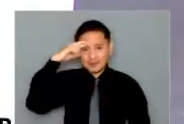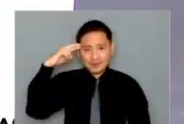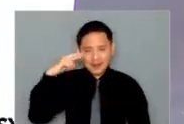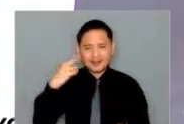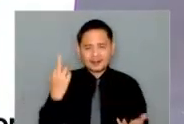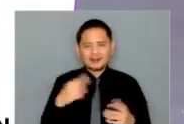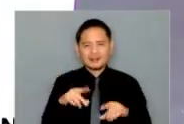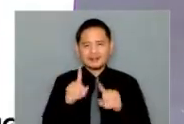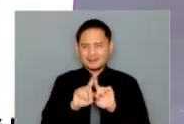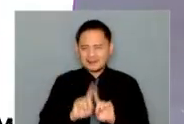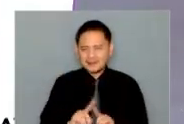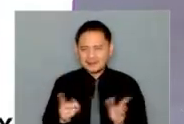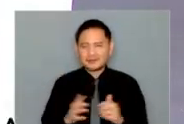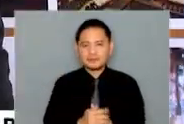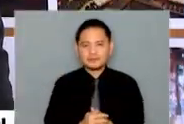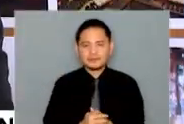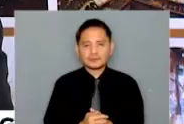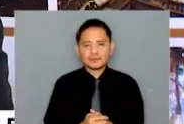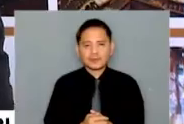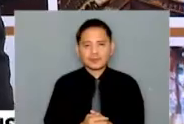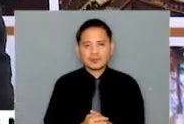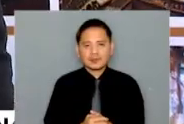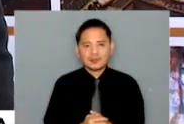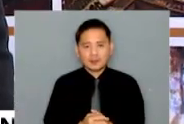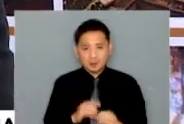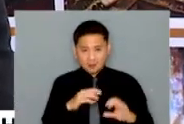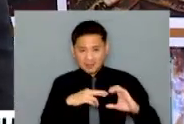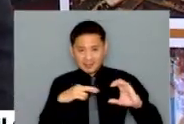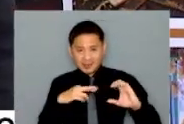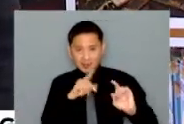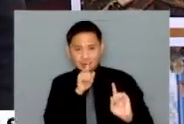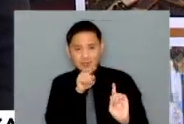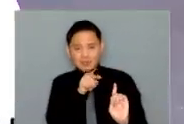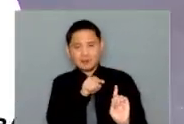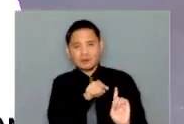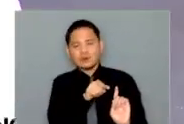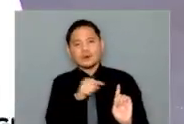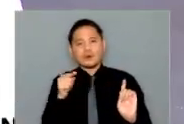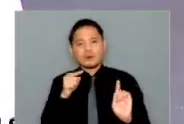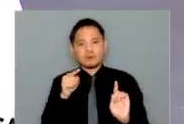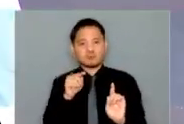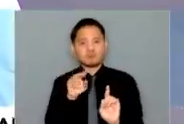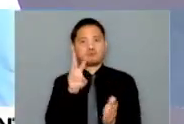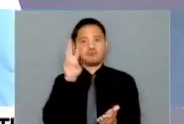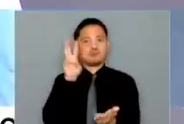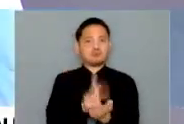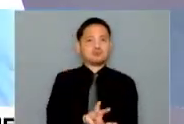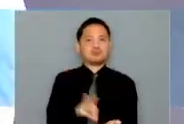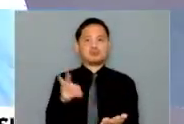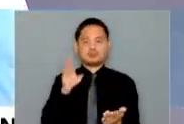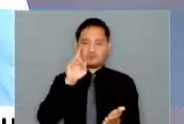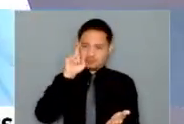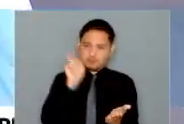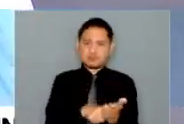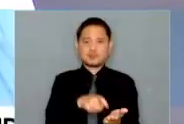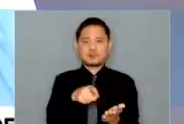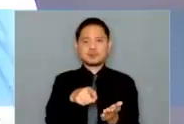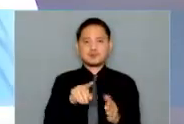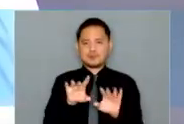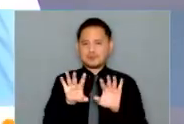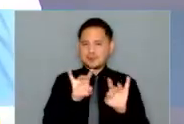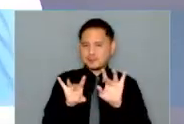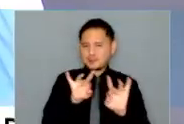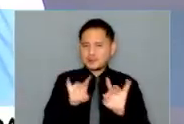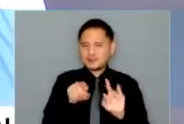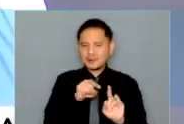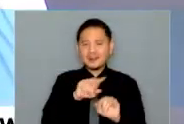ko lang nalaman na ang Kainta pala ang kakanin capital of the Philippines. Wow! Kapit-bahay namin. So medyo na cross na ng mga boundary yan. Correct. Sa Antipolo na